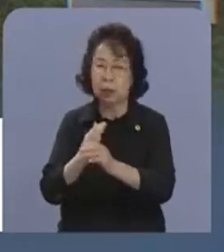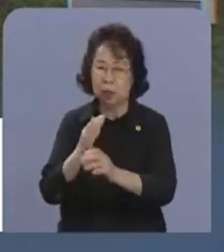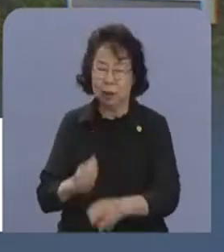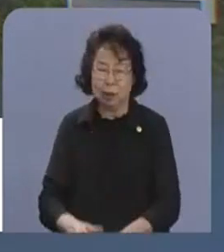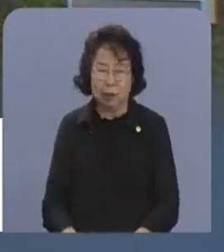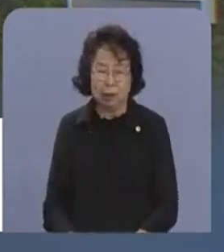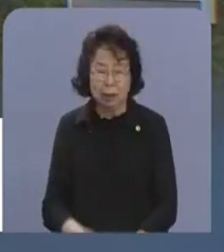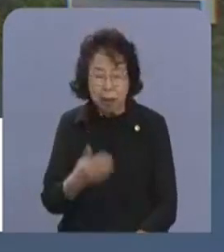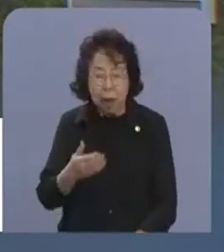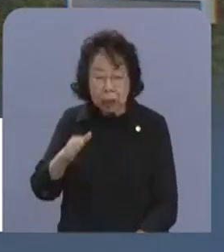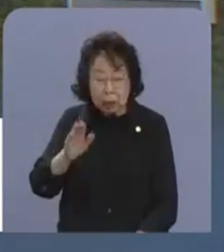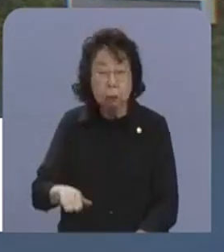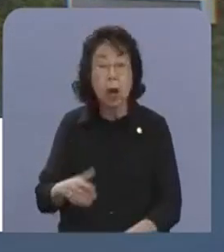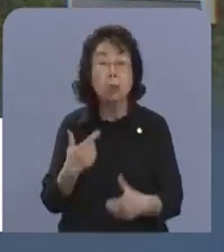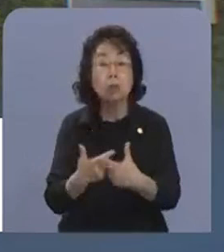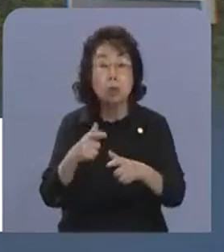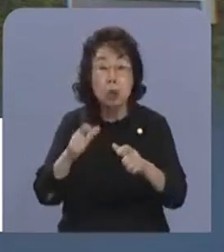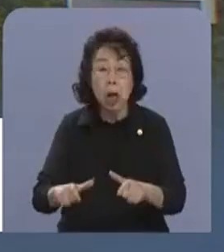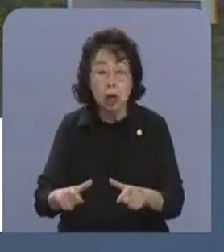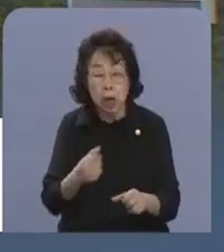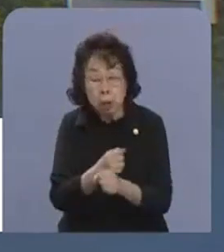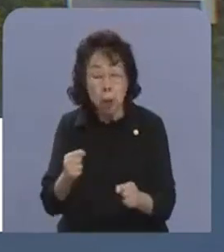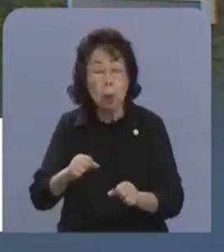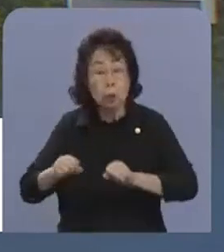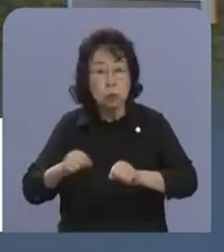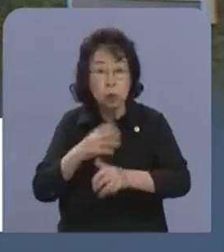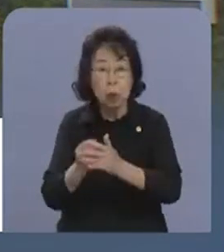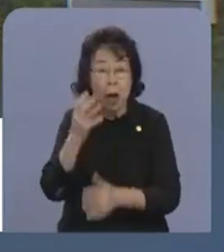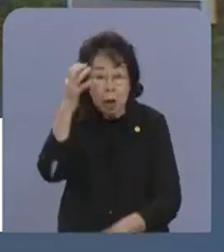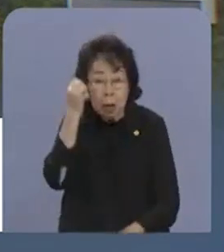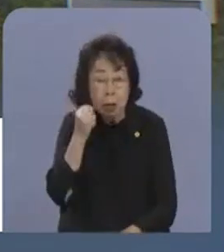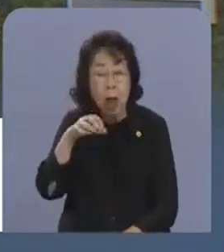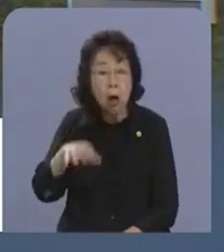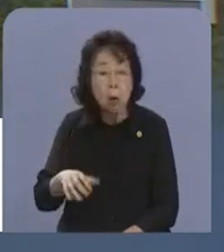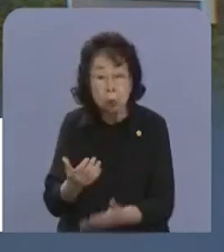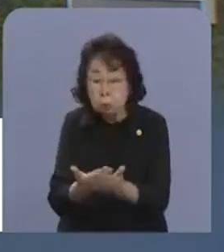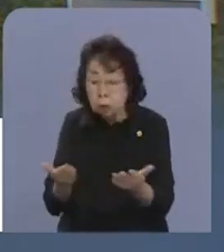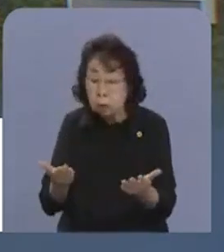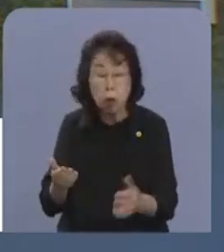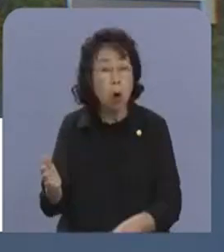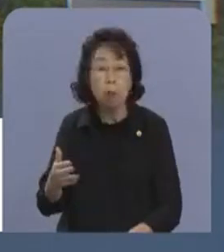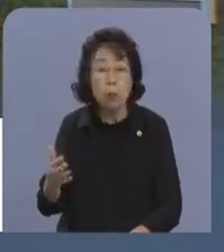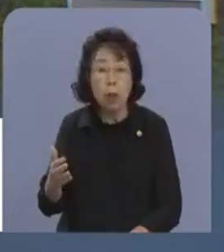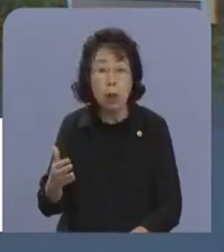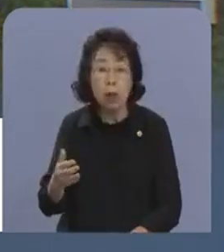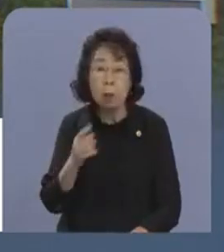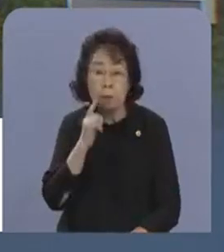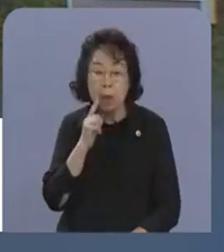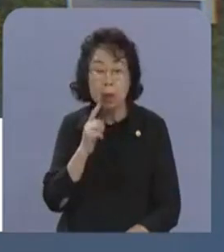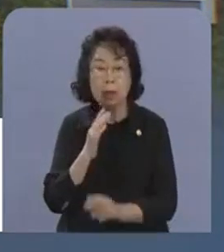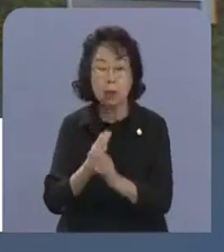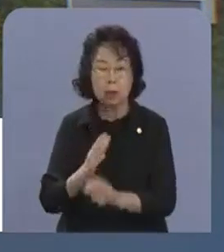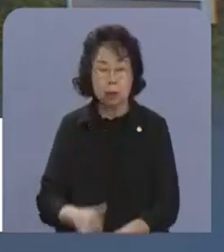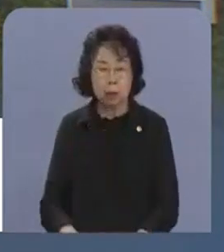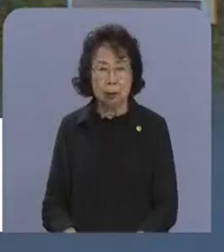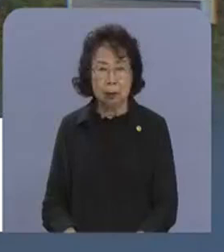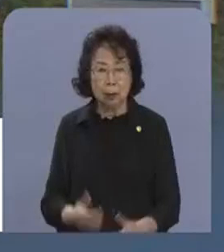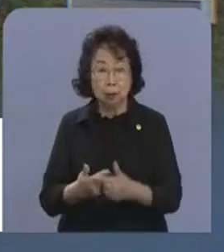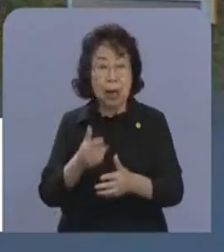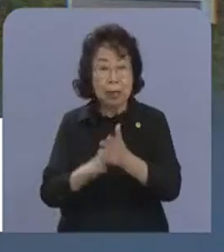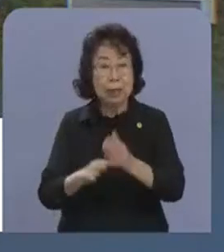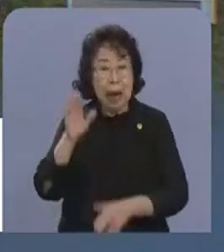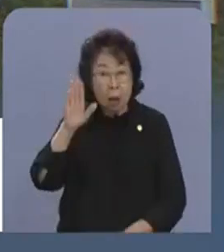있습니다. 하지만 부산은 지역의 독립운동가를 기억할 만한 제대로 된 시설이 없다는 지적이 끊이지 않았는데요.